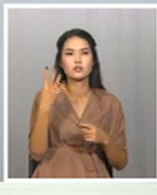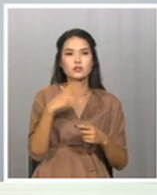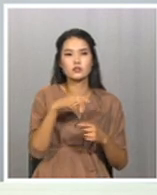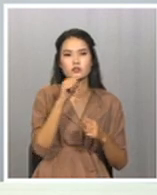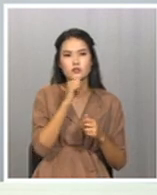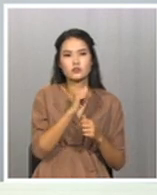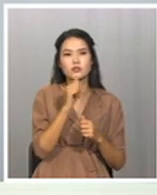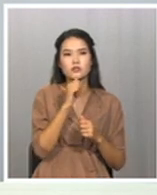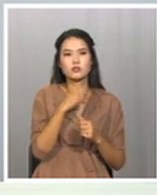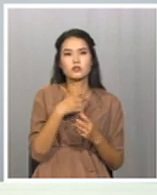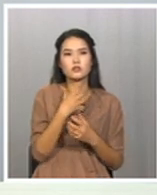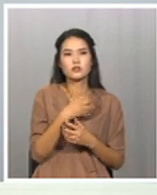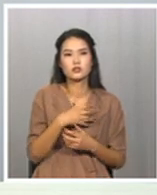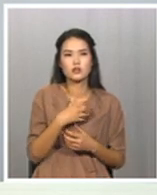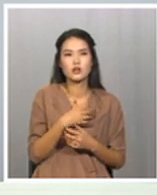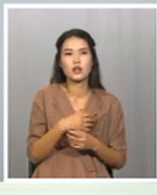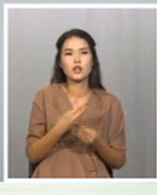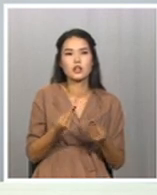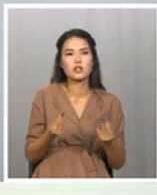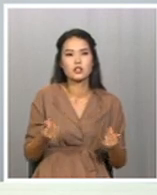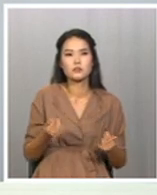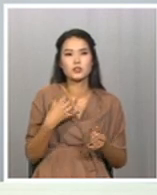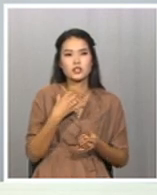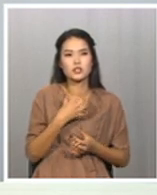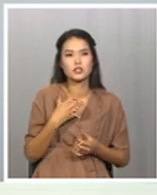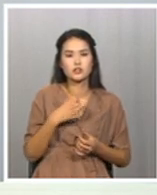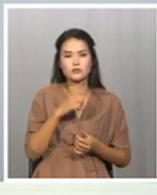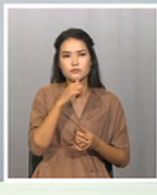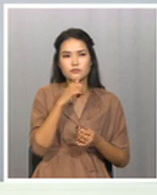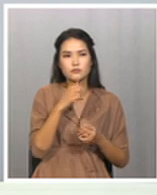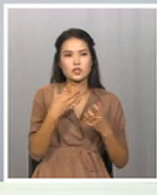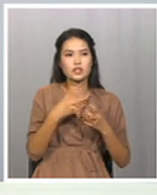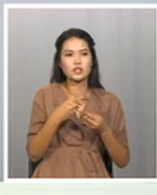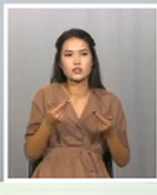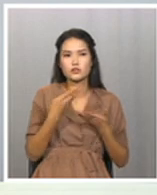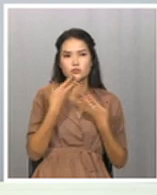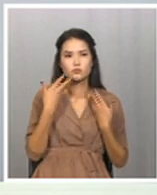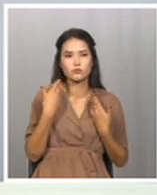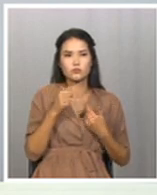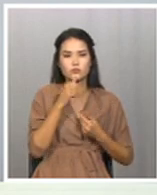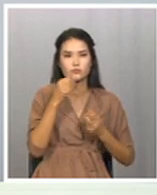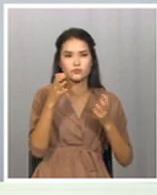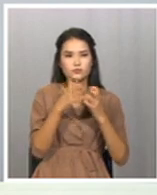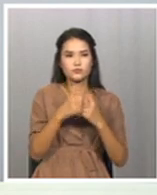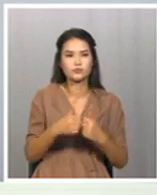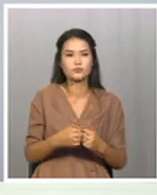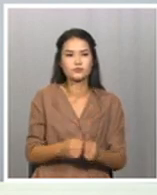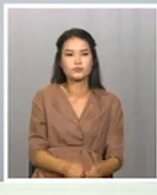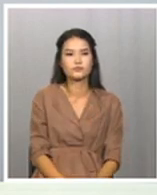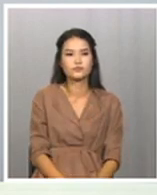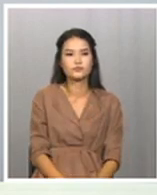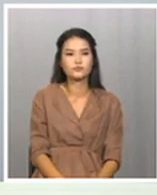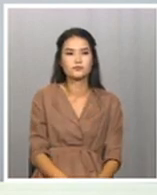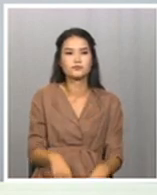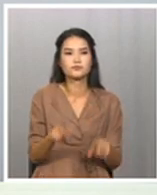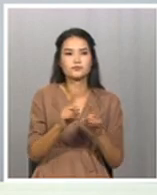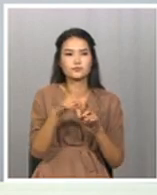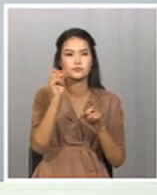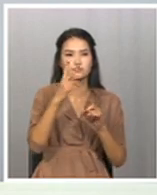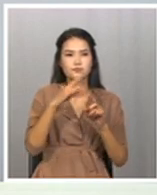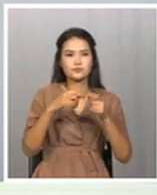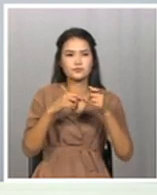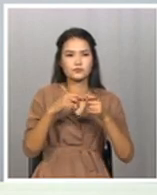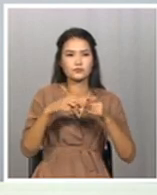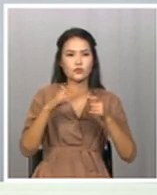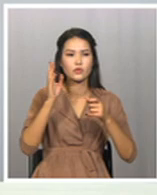қышқылының ерімейтін негіздермен тәжірибесін қарастырып өтейік. Сыналықта мыс сульфаты ерітіндісі құйылған.